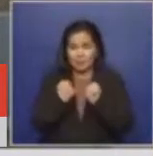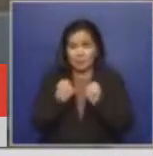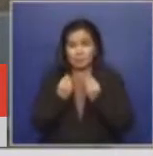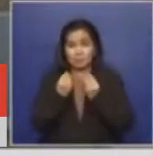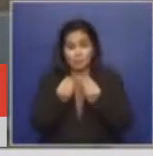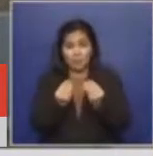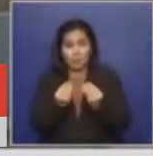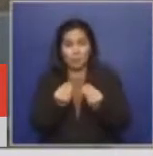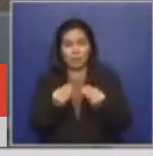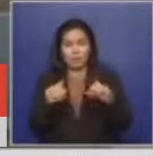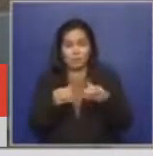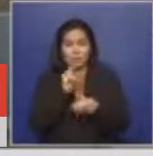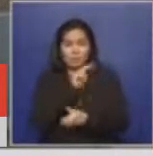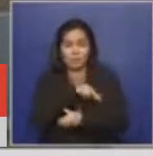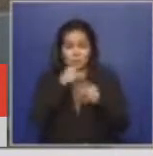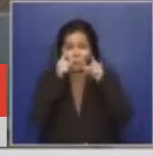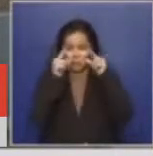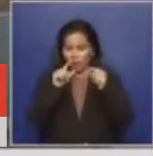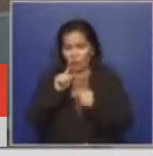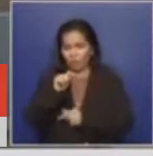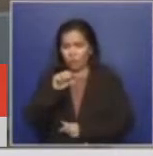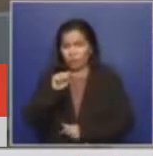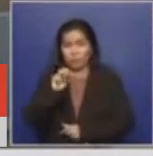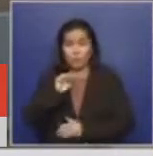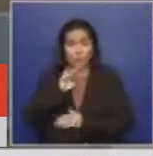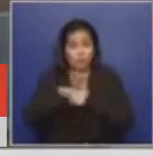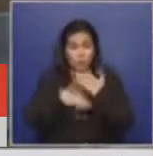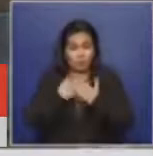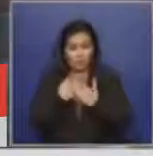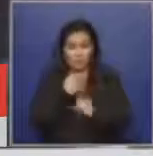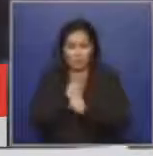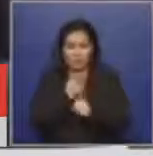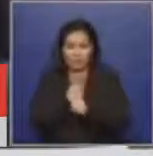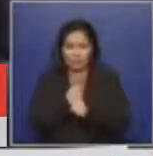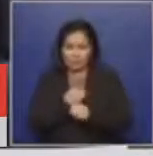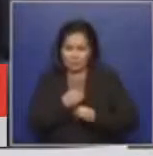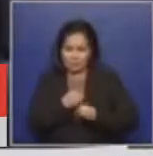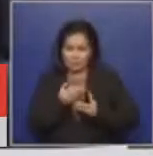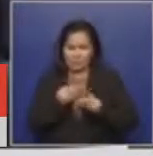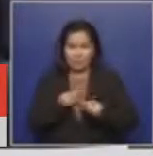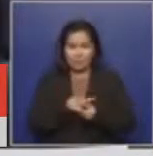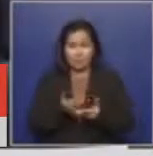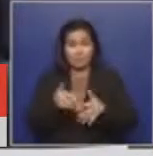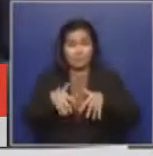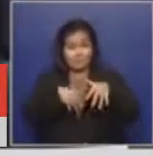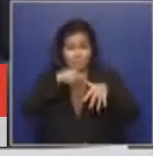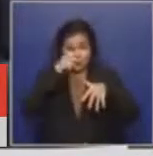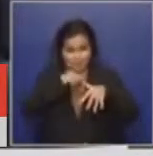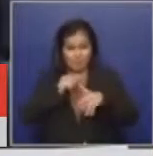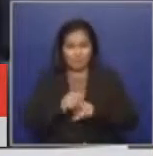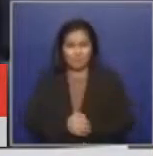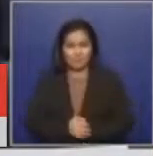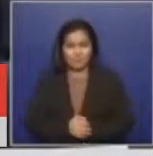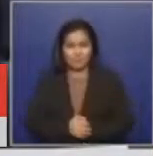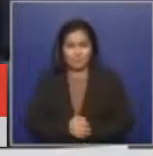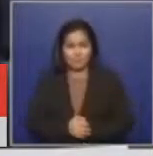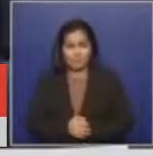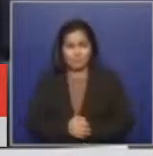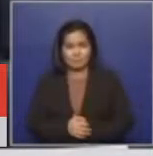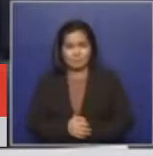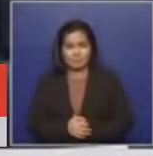องชาวสาธารณสุขทุกท่านที่ทำงานหนักเพื่อพี่น้องประชาชนแล้วก็ขอให้ท่านยึด